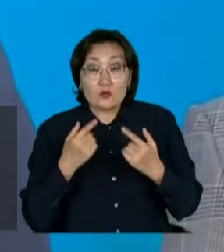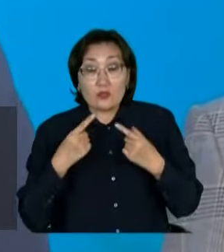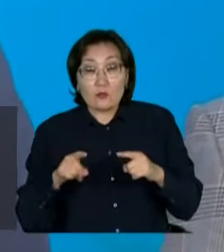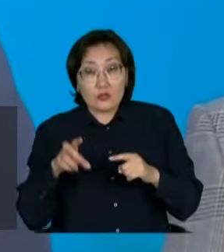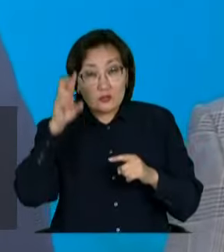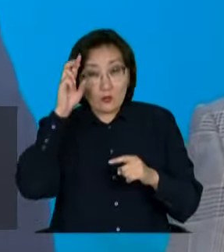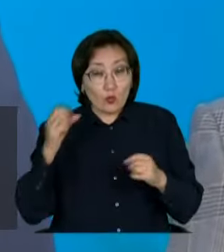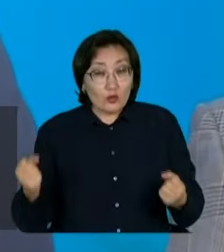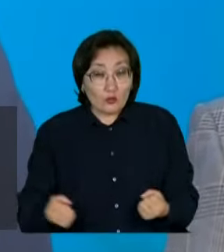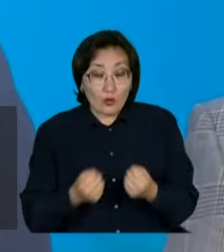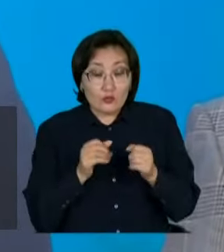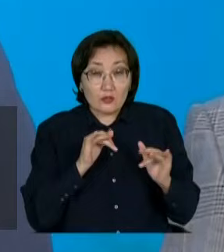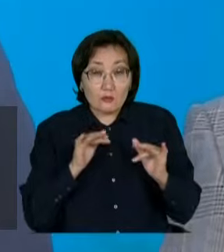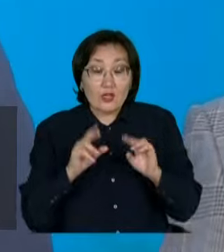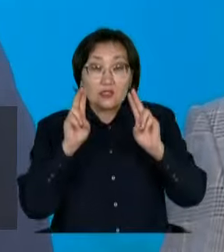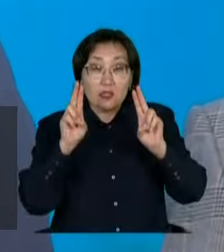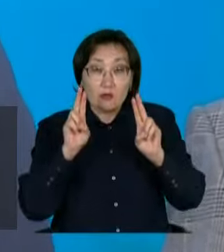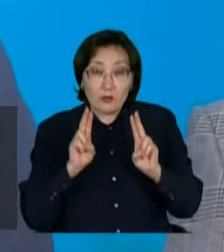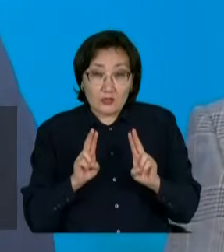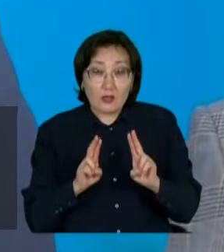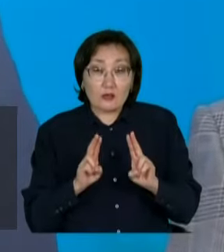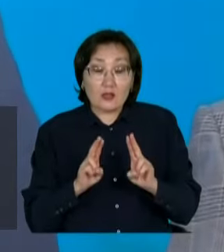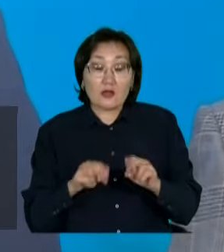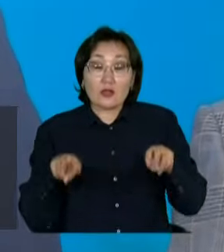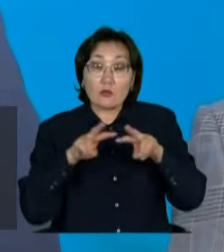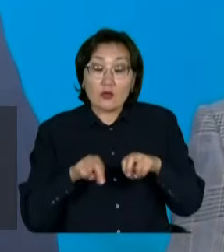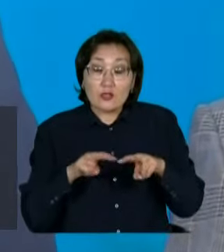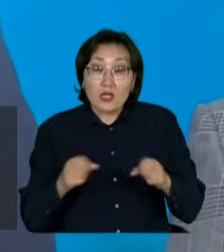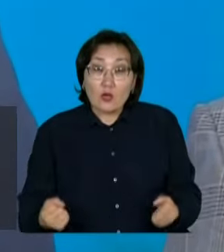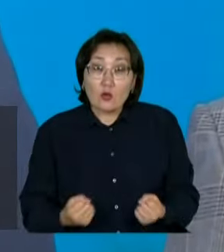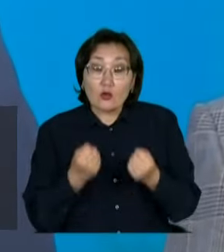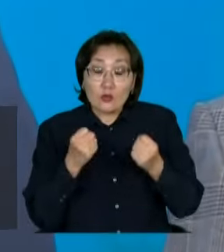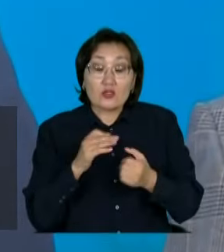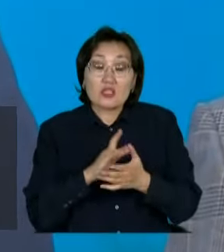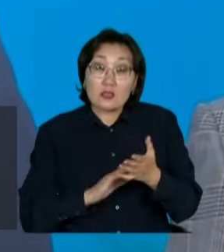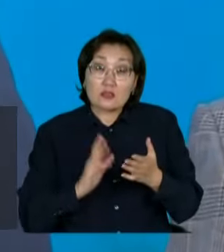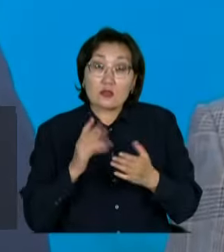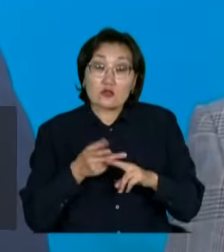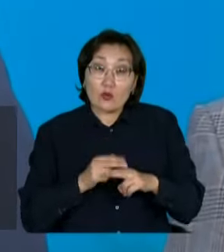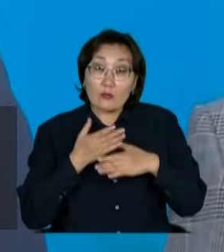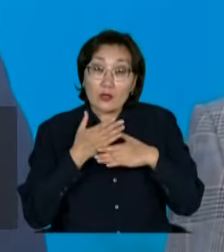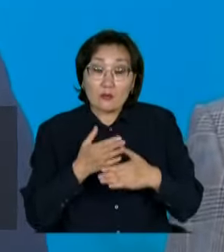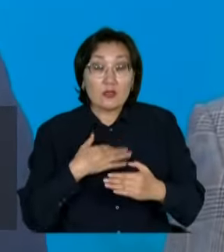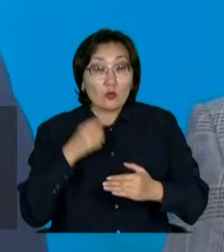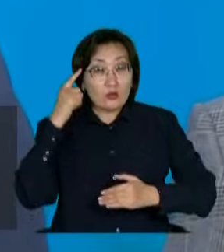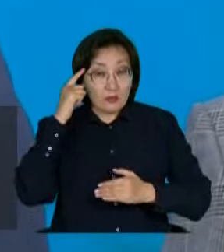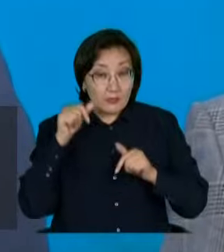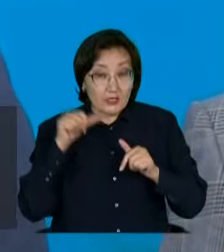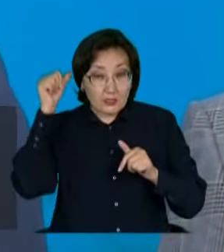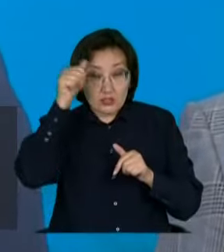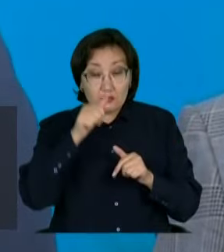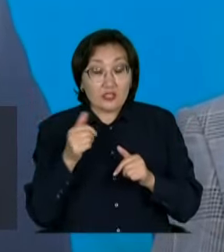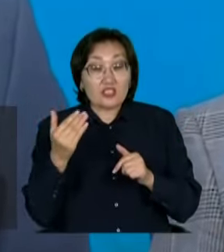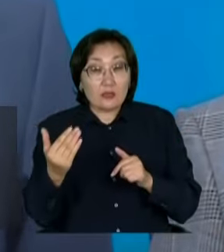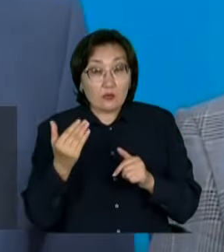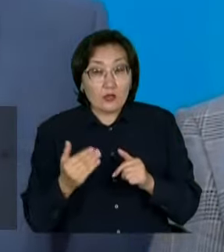мемлекетті қолдау ережелері қалып атыр. Қолдау әрмен қарай болады. Соның арқасында мен ойлайым, биыл